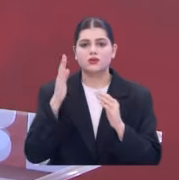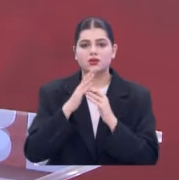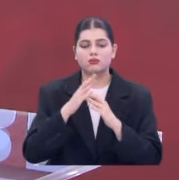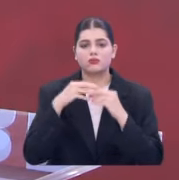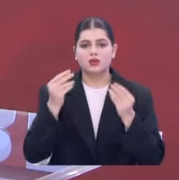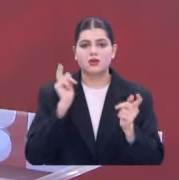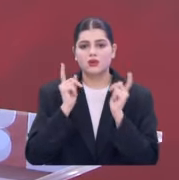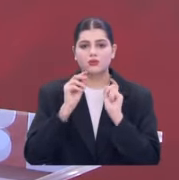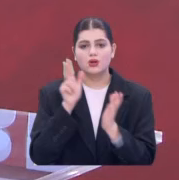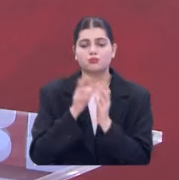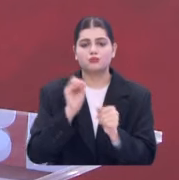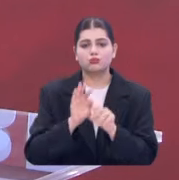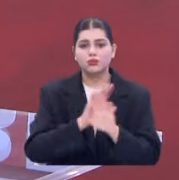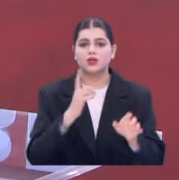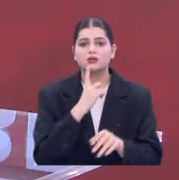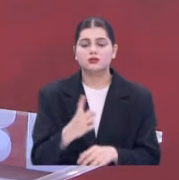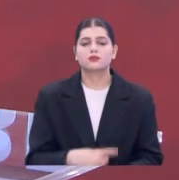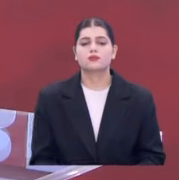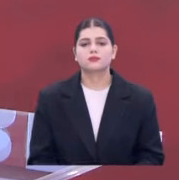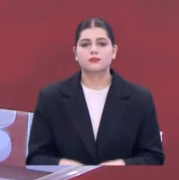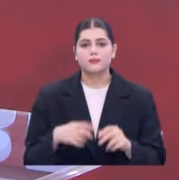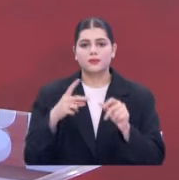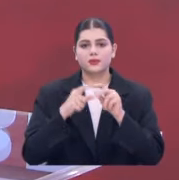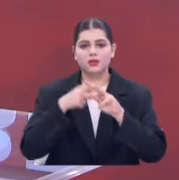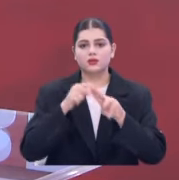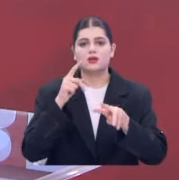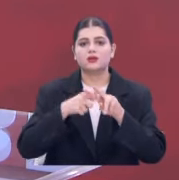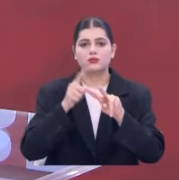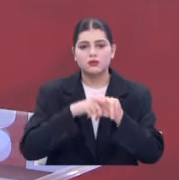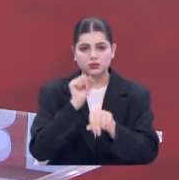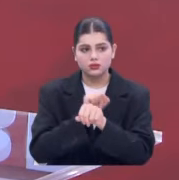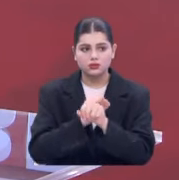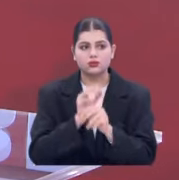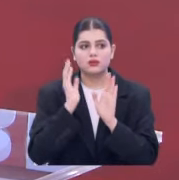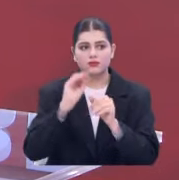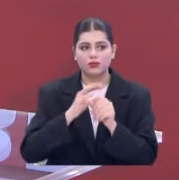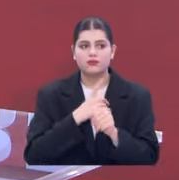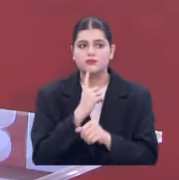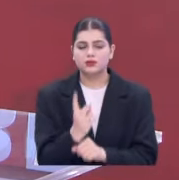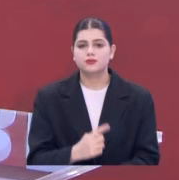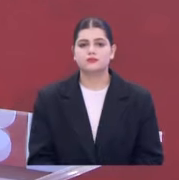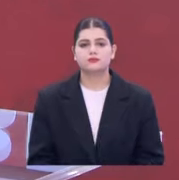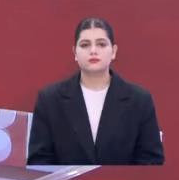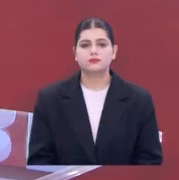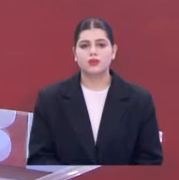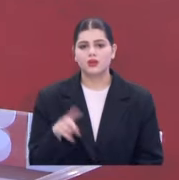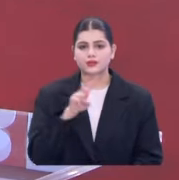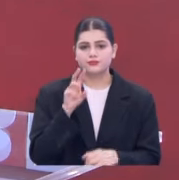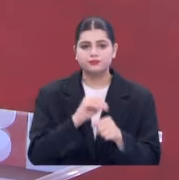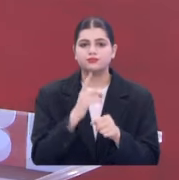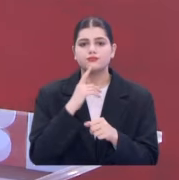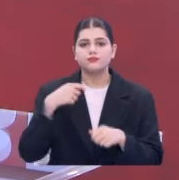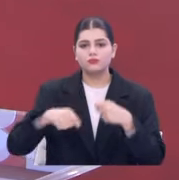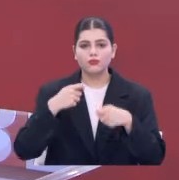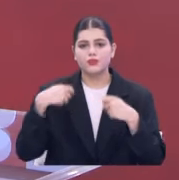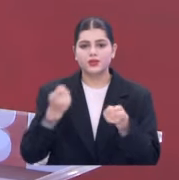verildi mahkeme tarafından seil Erzan ve Ali Yörük'ün tutukluluk lının devamına tutukluluk Varın devamına ikisinin